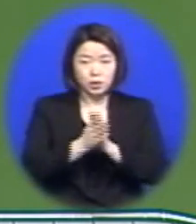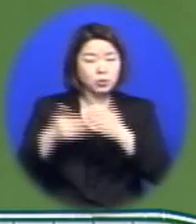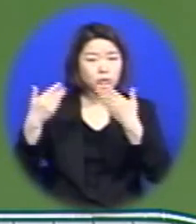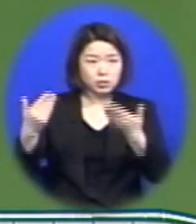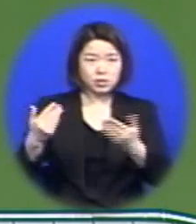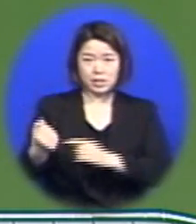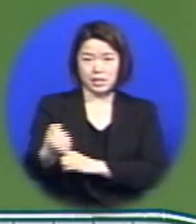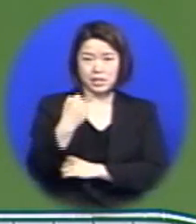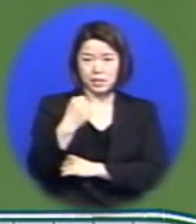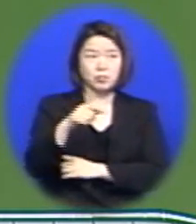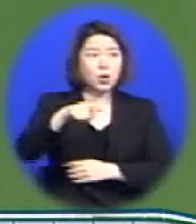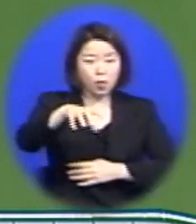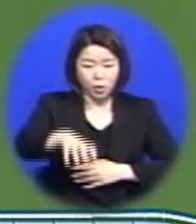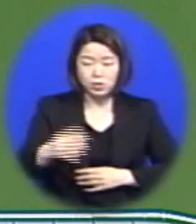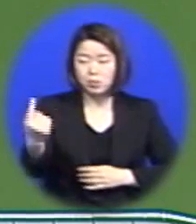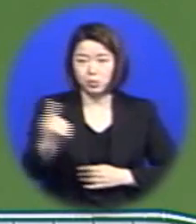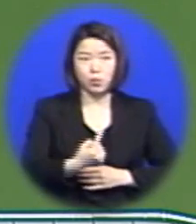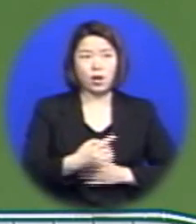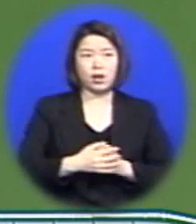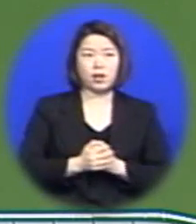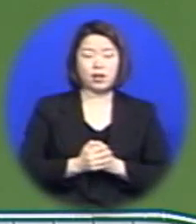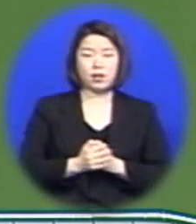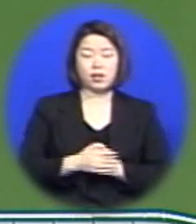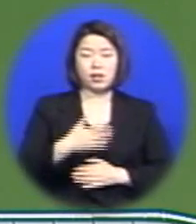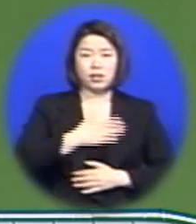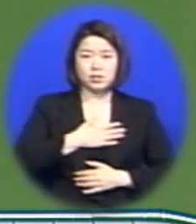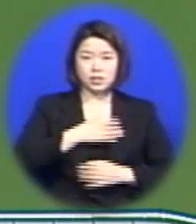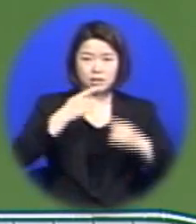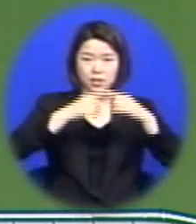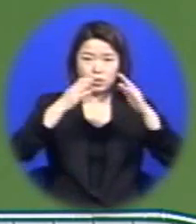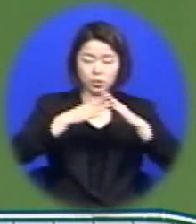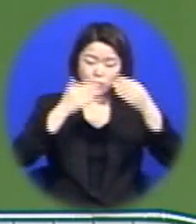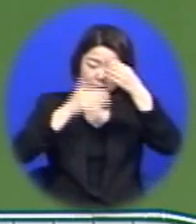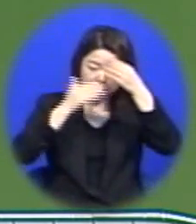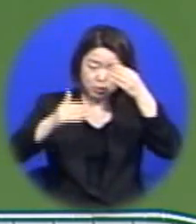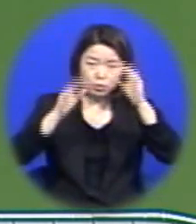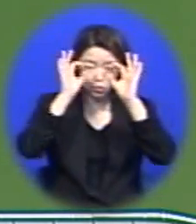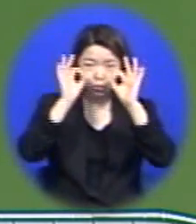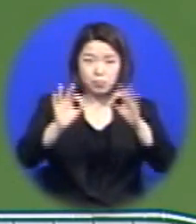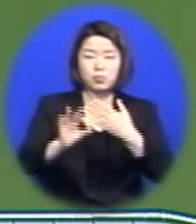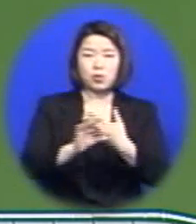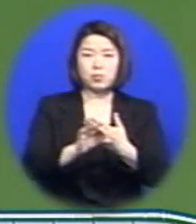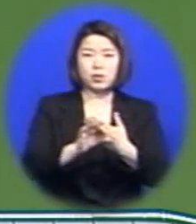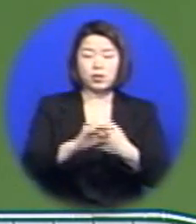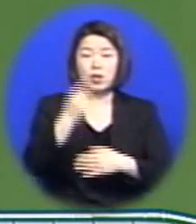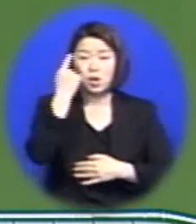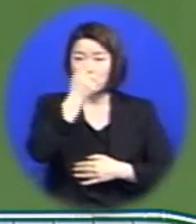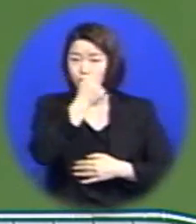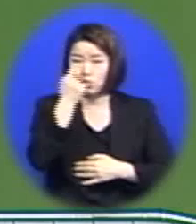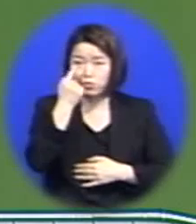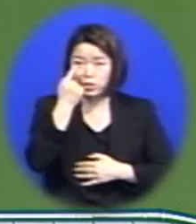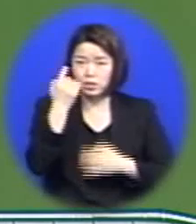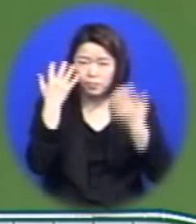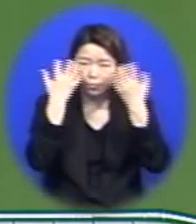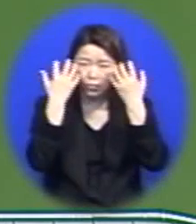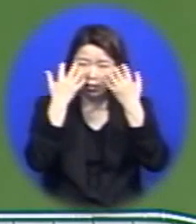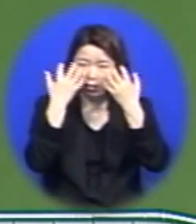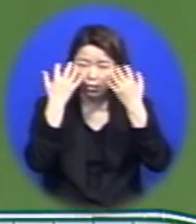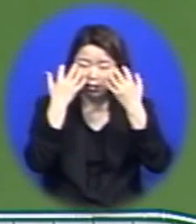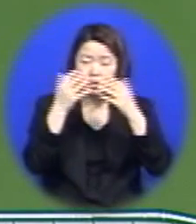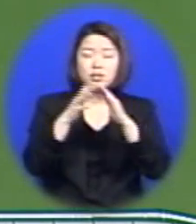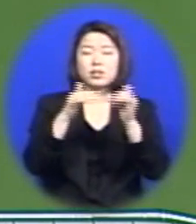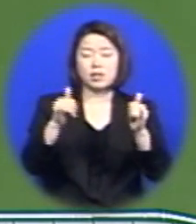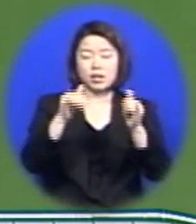거기서부터 옵니다 제가 교회 성도들을 보면 항상 눈이 이렇게 젖어 있는 성도들이